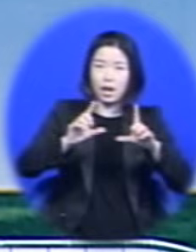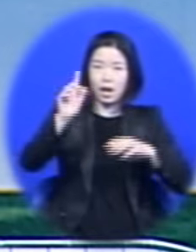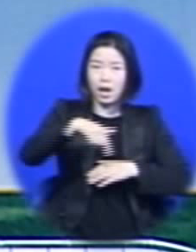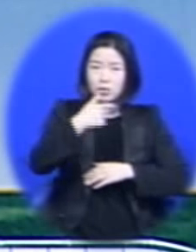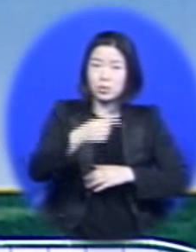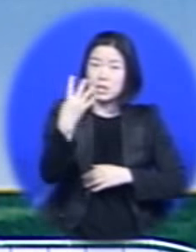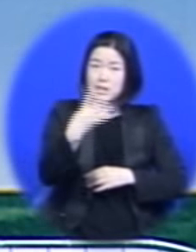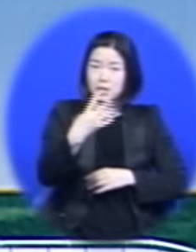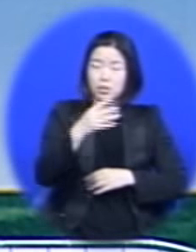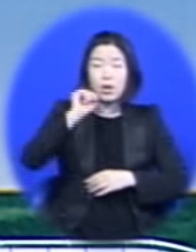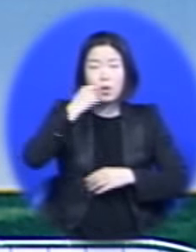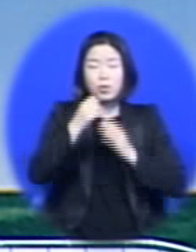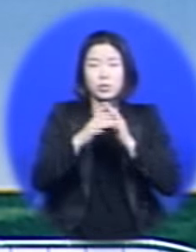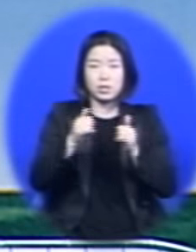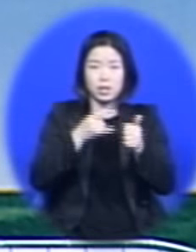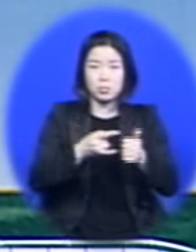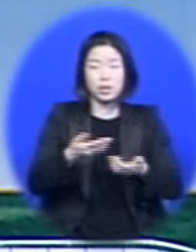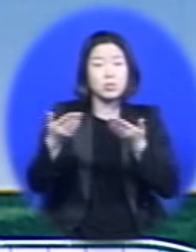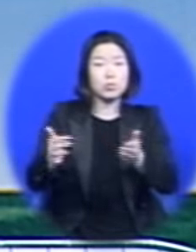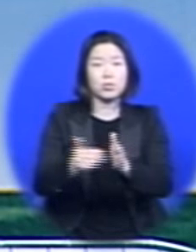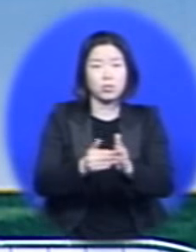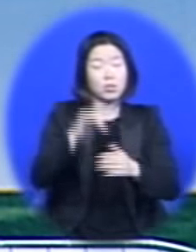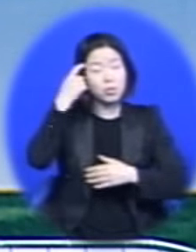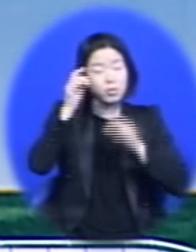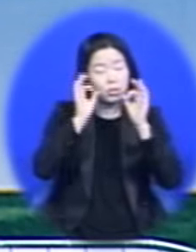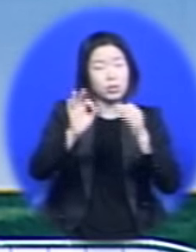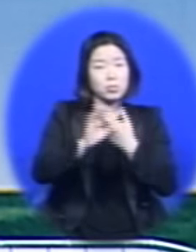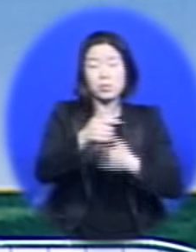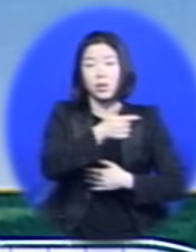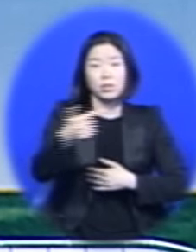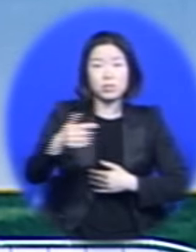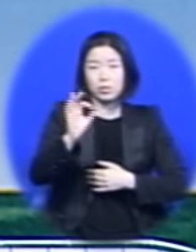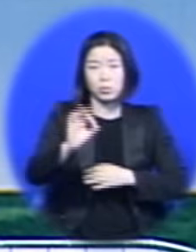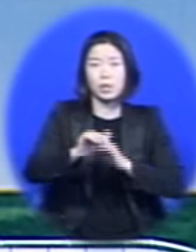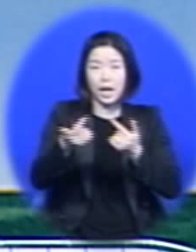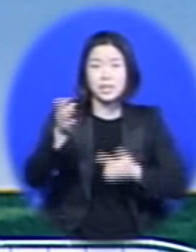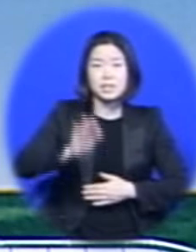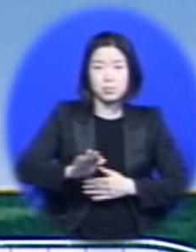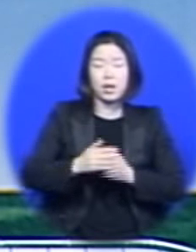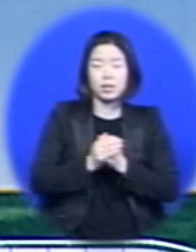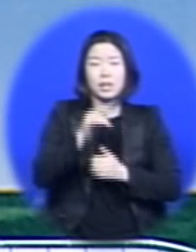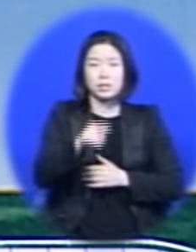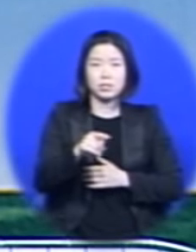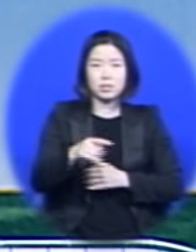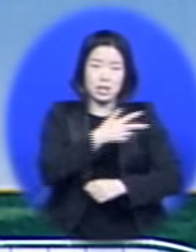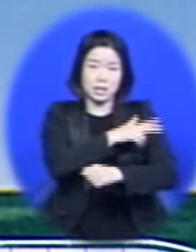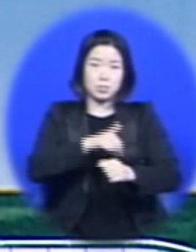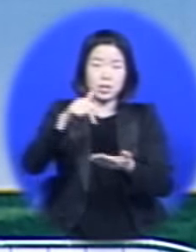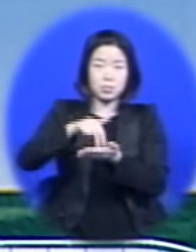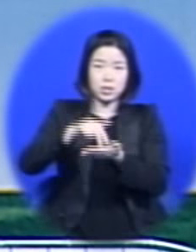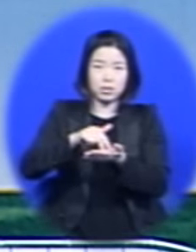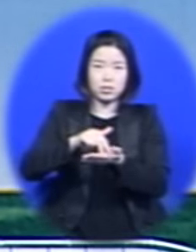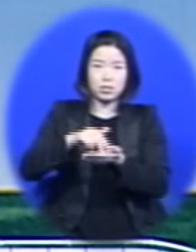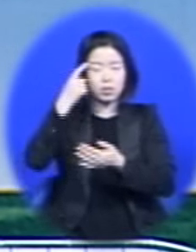사람을 위해서 주었습니다. 생각해보면 뭐 그렇게 대단하게 큰 돈도 아니지만 그것은 그 집사님에게는